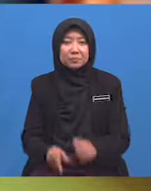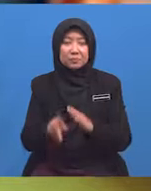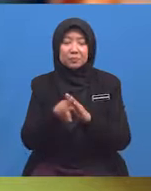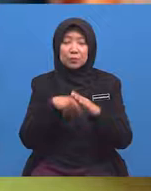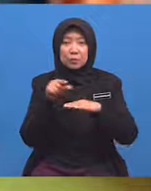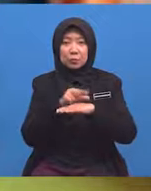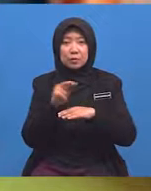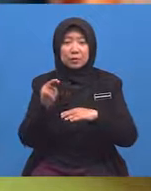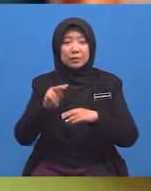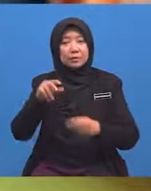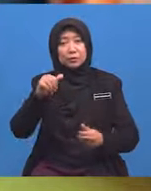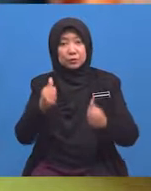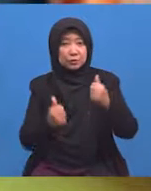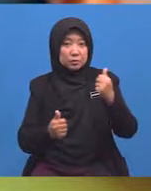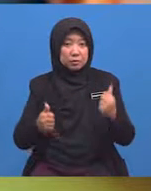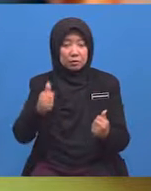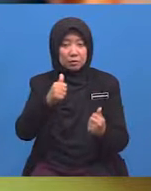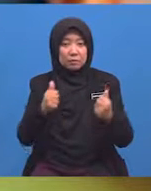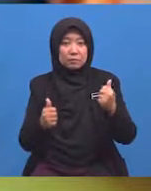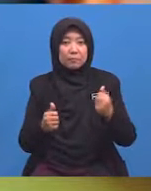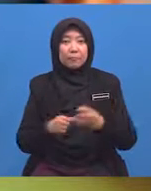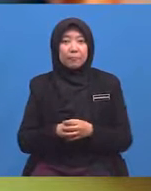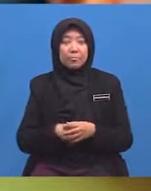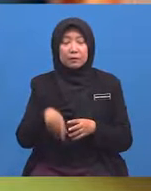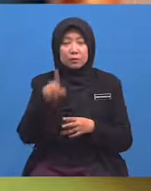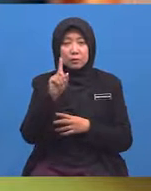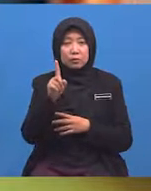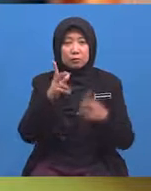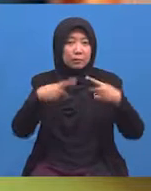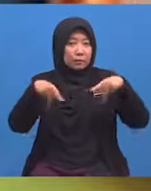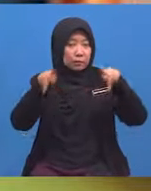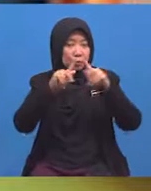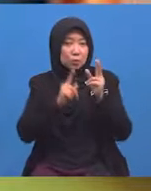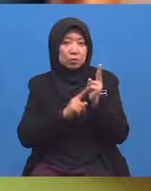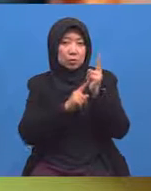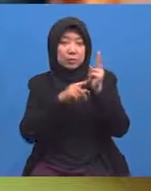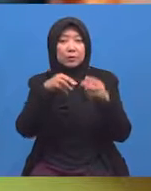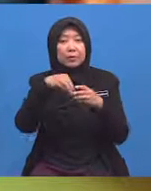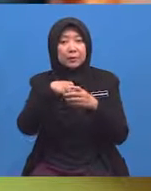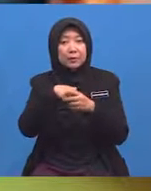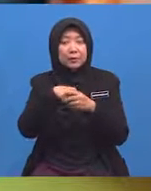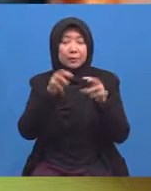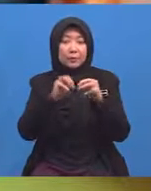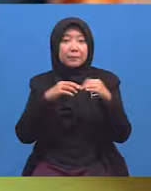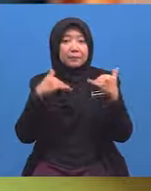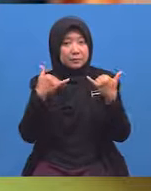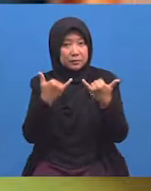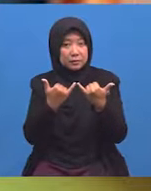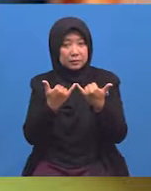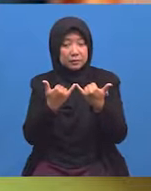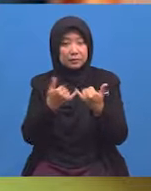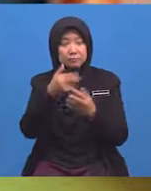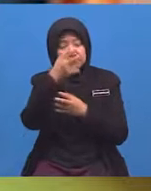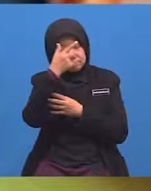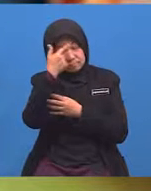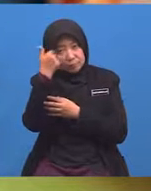Penggunaan kenderaan merupakan salah satu keperluan utama dalam kalangan masyarakat